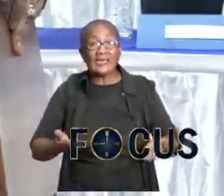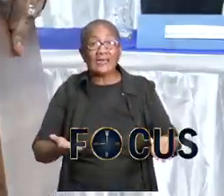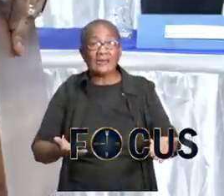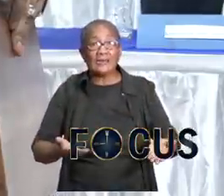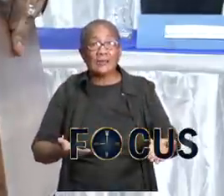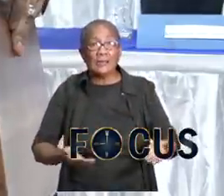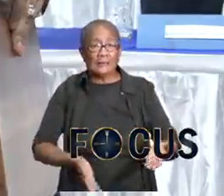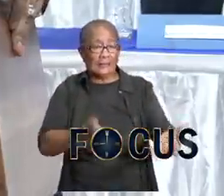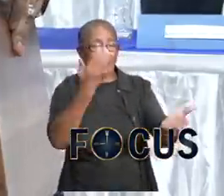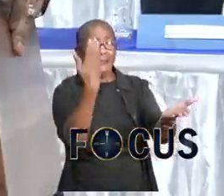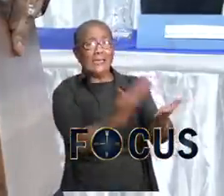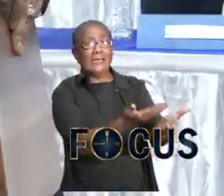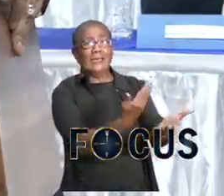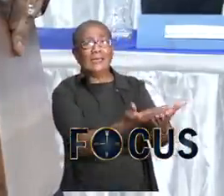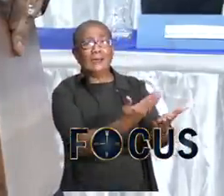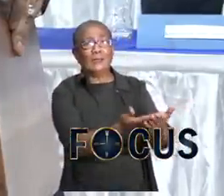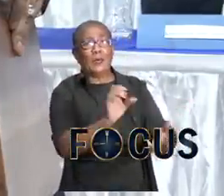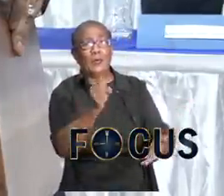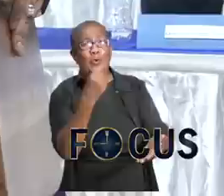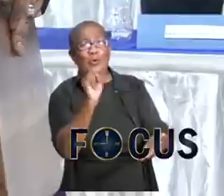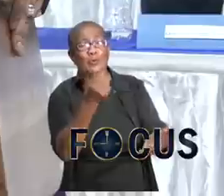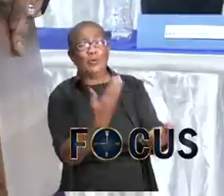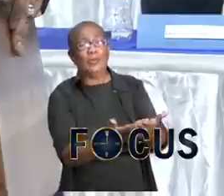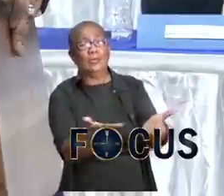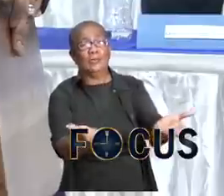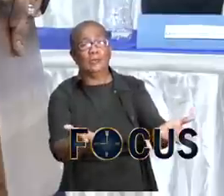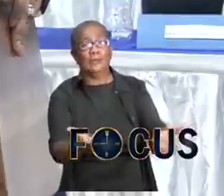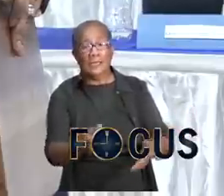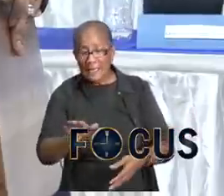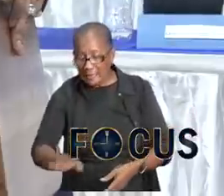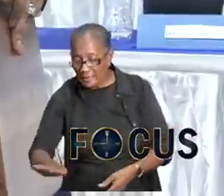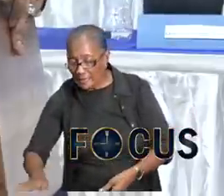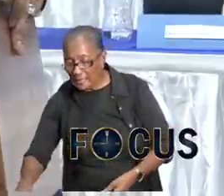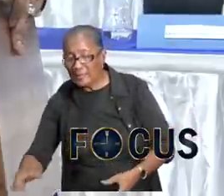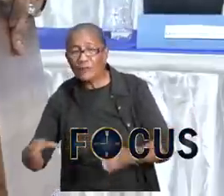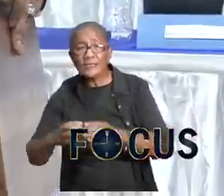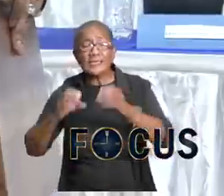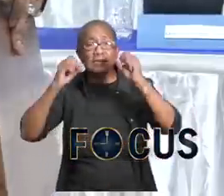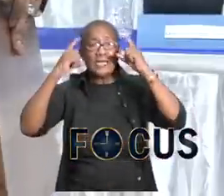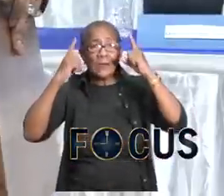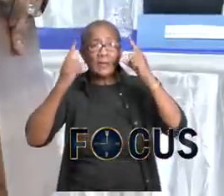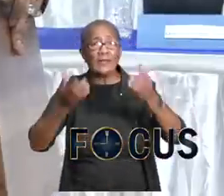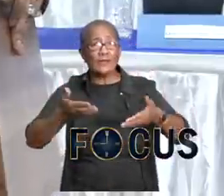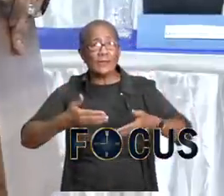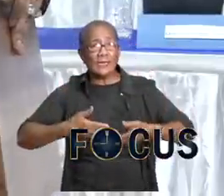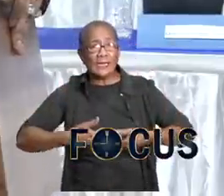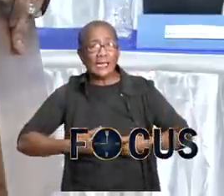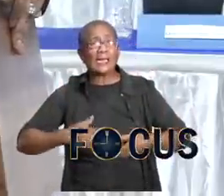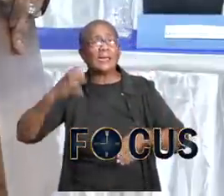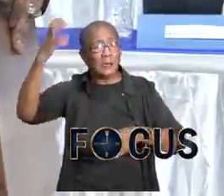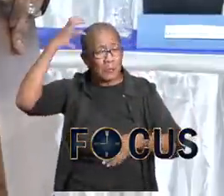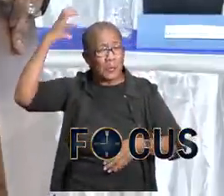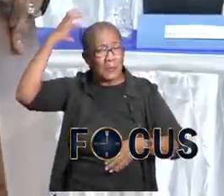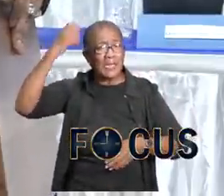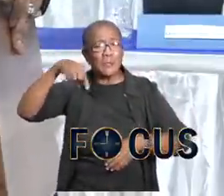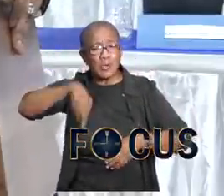de rekening gepresenteerd. De kinderen van de samenleving krijgen de rekening